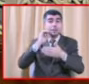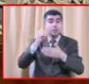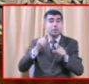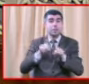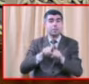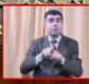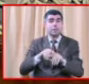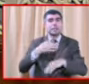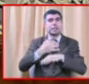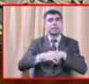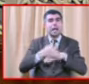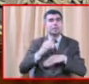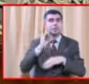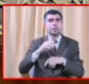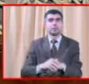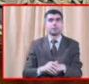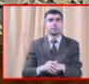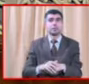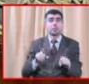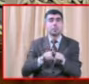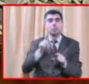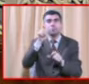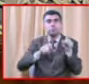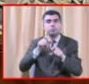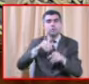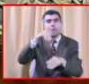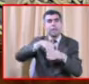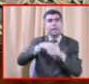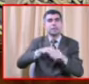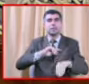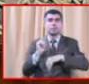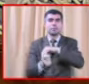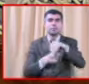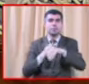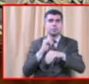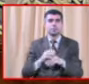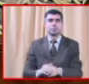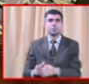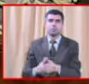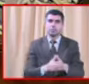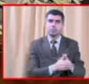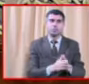مراح اقليم سطات نموذجا للسيدات والساده النواب المحترمين الفريق الحركي. تفضل السيد النائب.